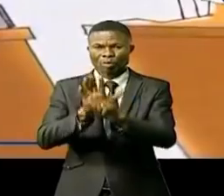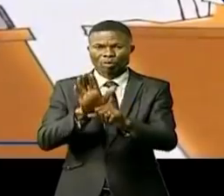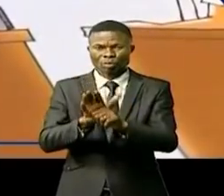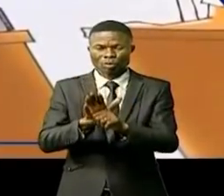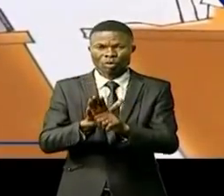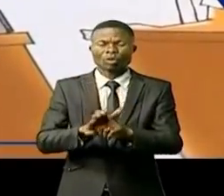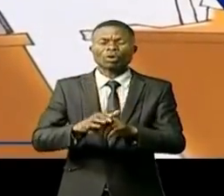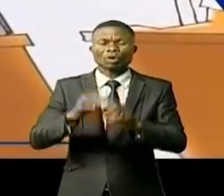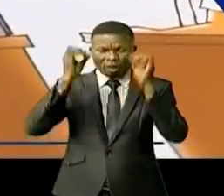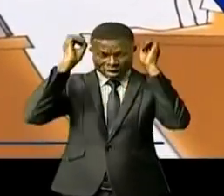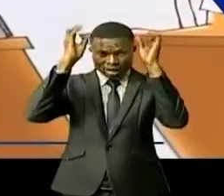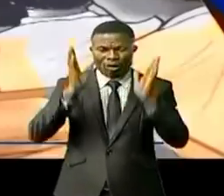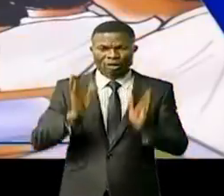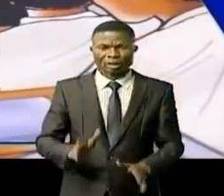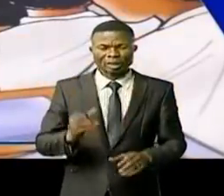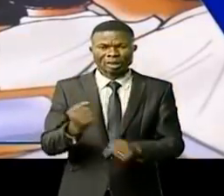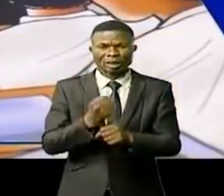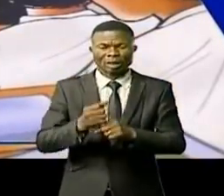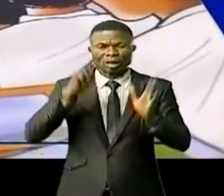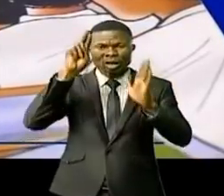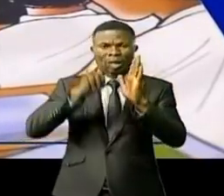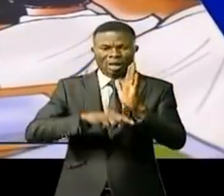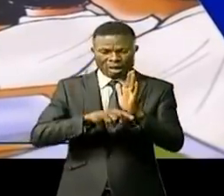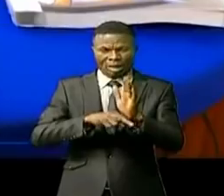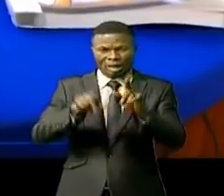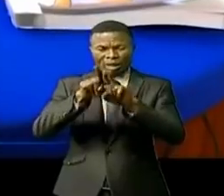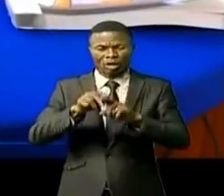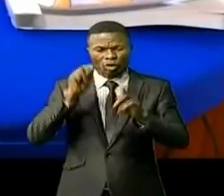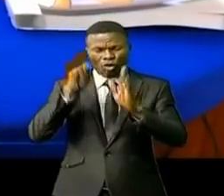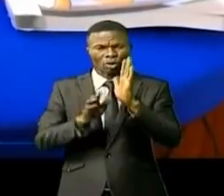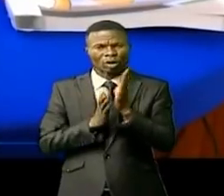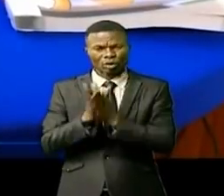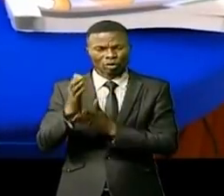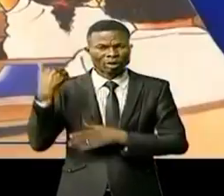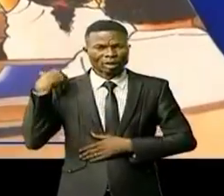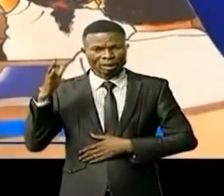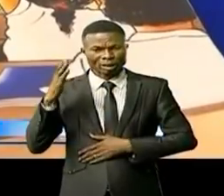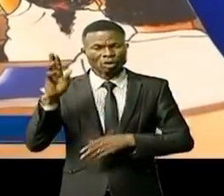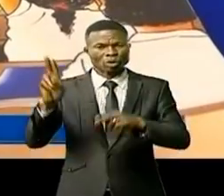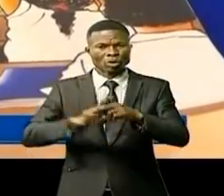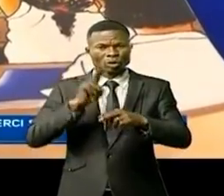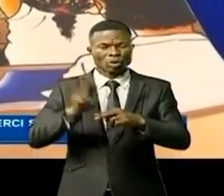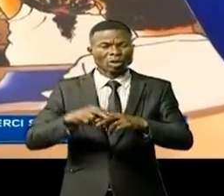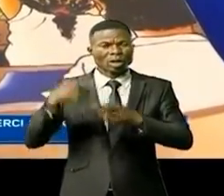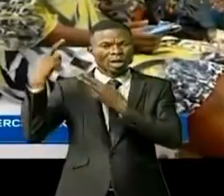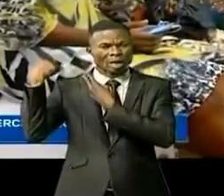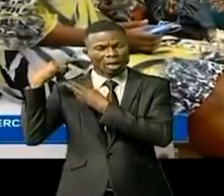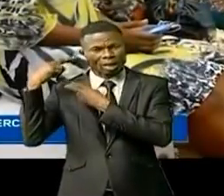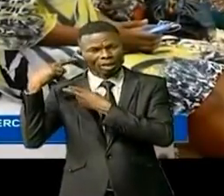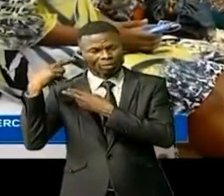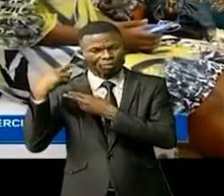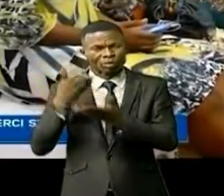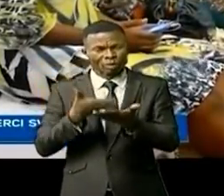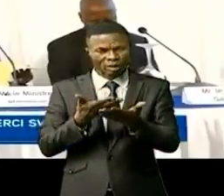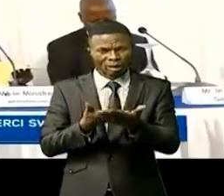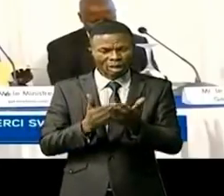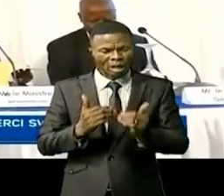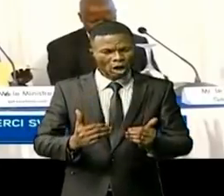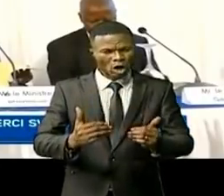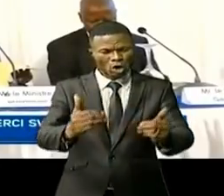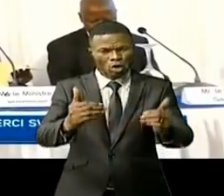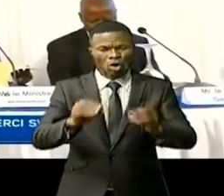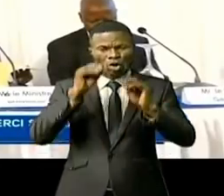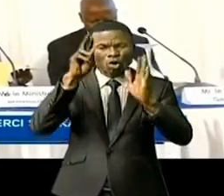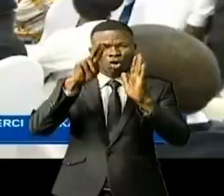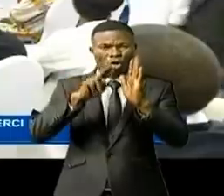pratiques de l'éducateur, de l'enseignement non formel et formel, notamment celui de l'utilisation de la radio qui contient le cheminement de